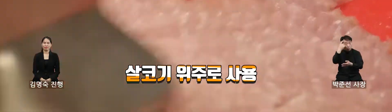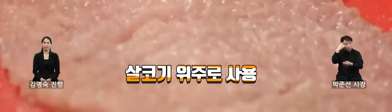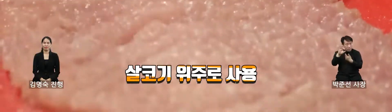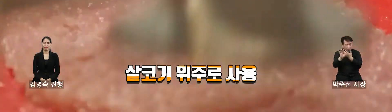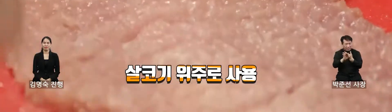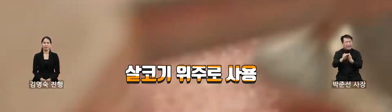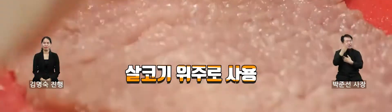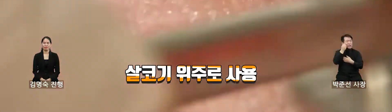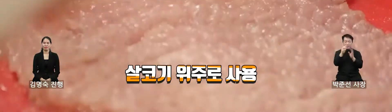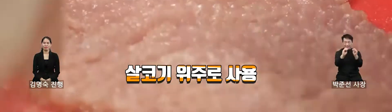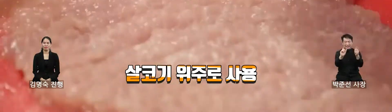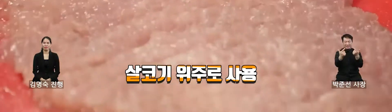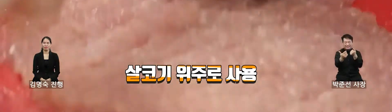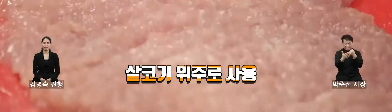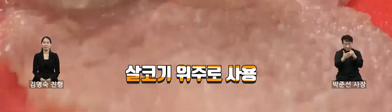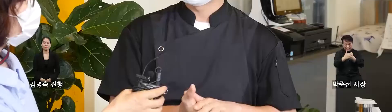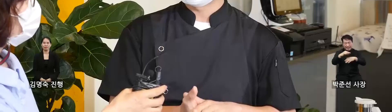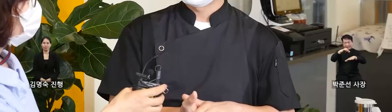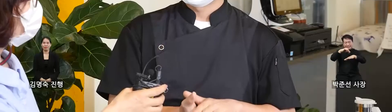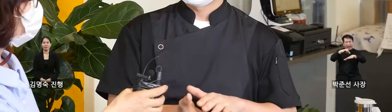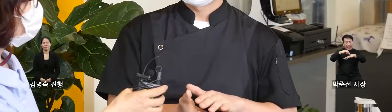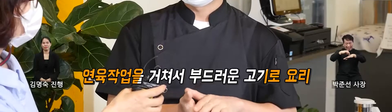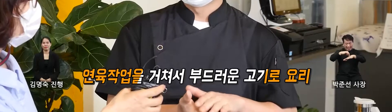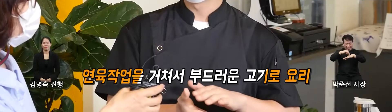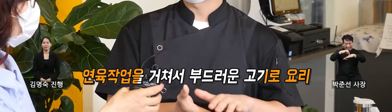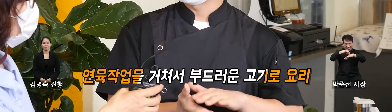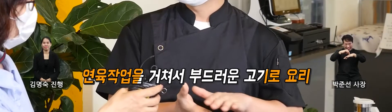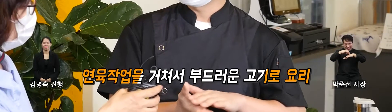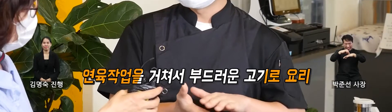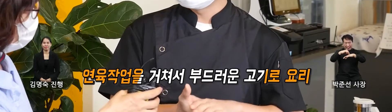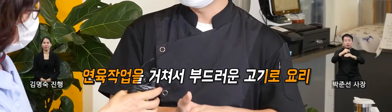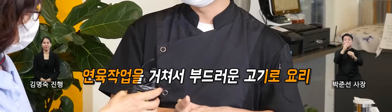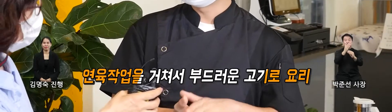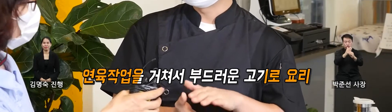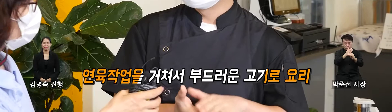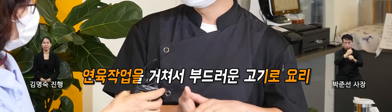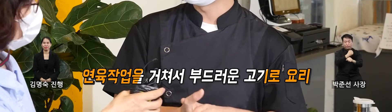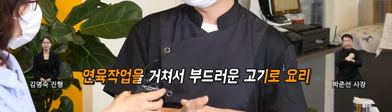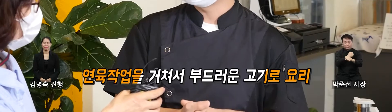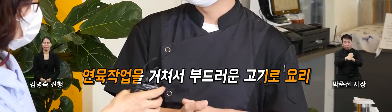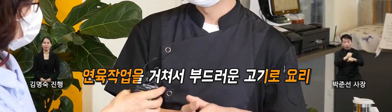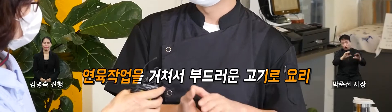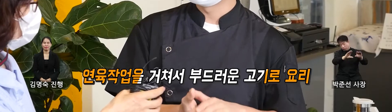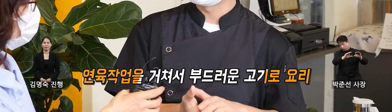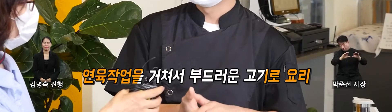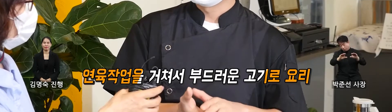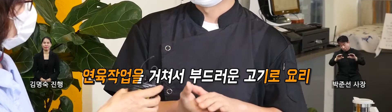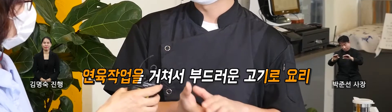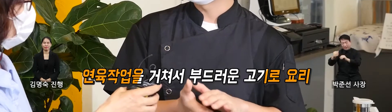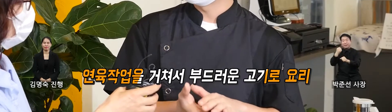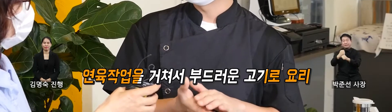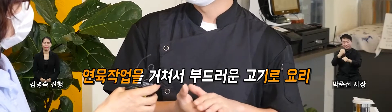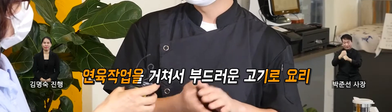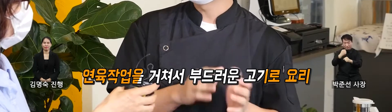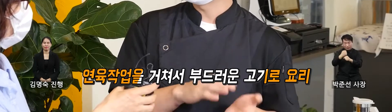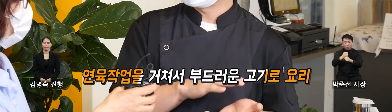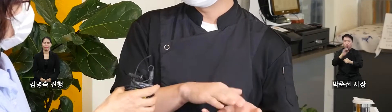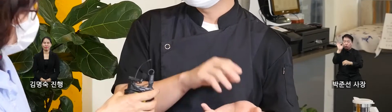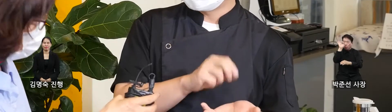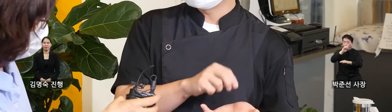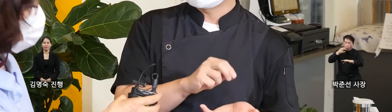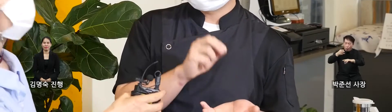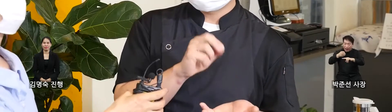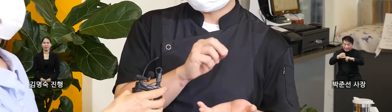때문에 이제 살코기 위주로 해서 좀 더 이제 연육작용을 거치면 좀 더 부드럽게 그리고 이제 돈가스에 좀